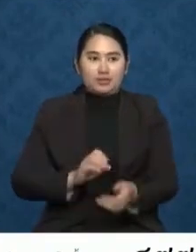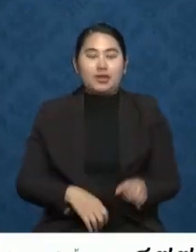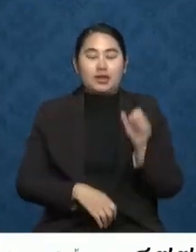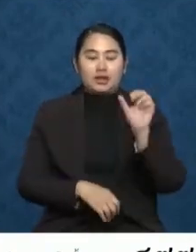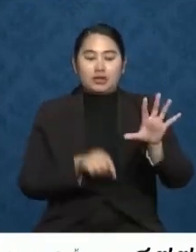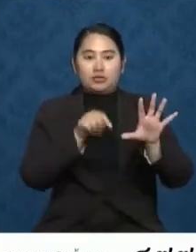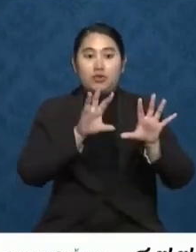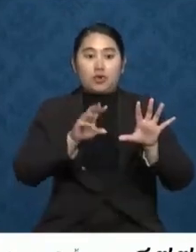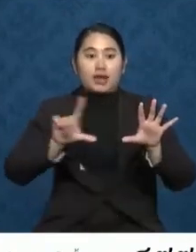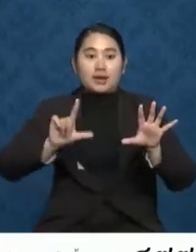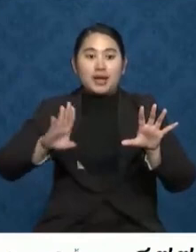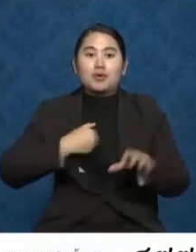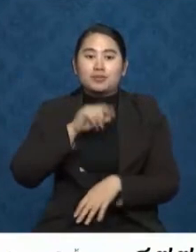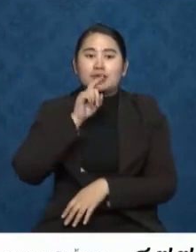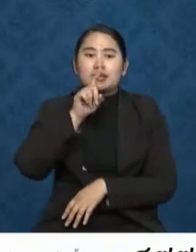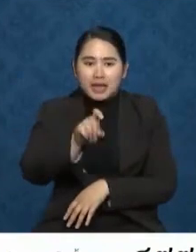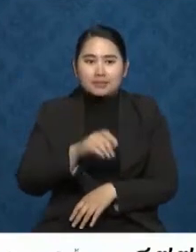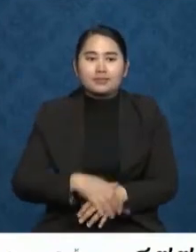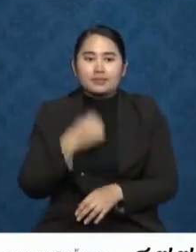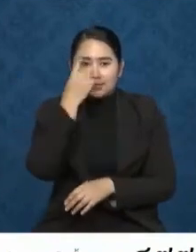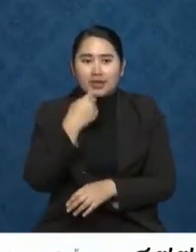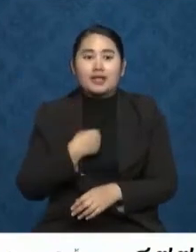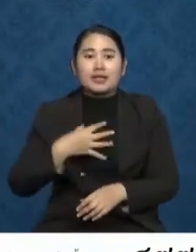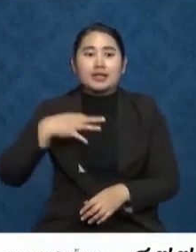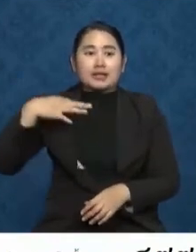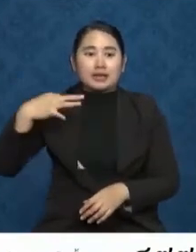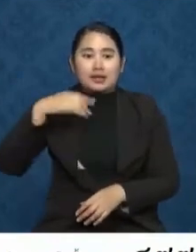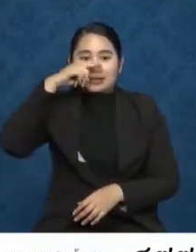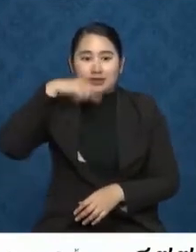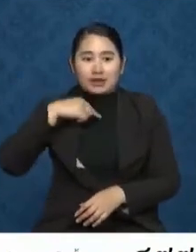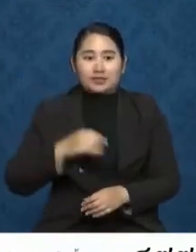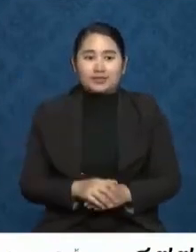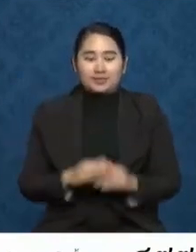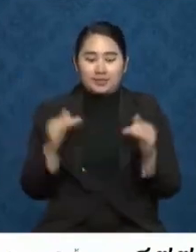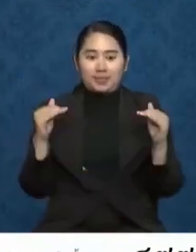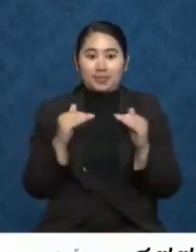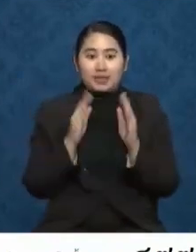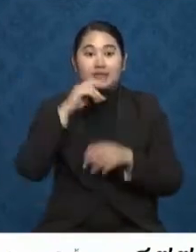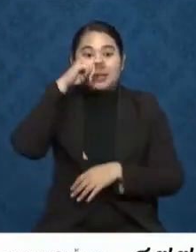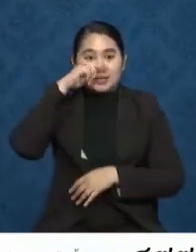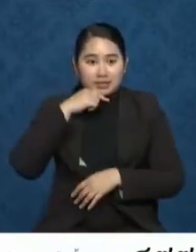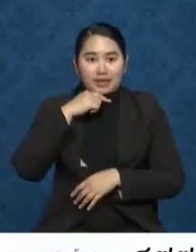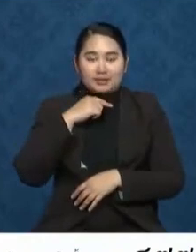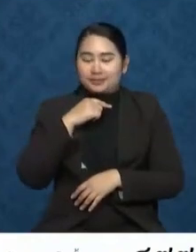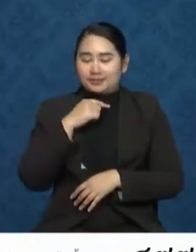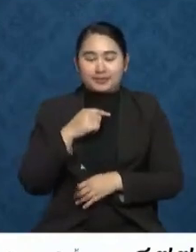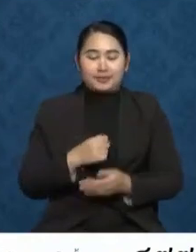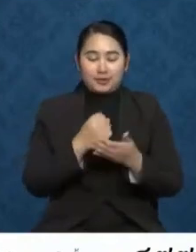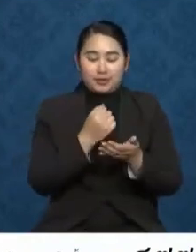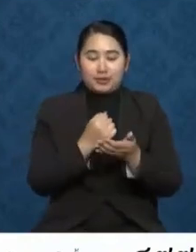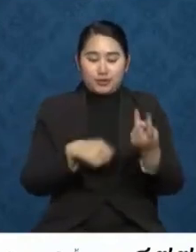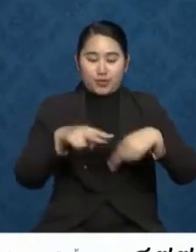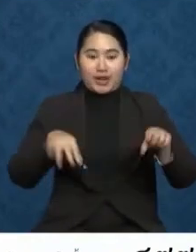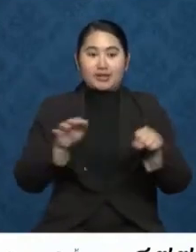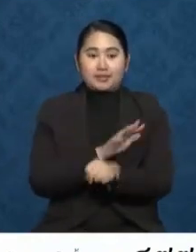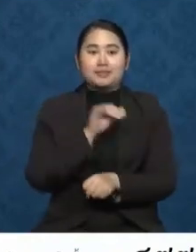าทแต่ผมถามตรงๆครับใครจะเลือกเราสิทธิมนุษยชนในประเทศไทยเรายังไม่เน้นเลยแล้วท่านคิด